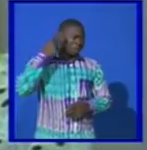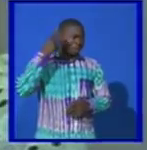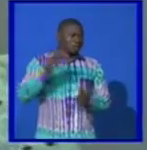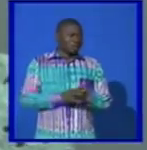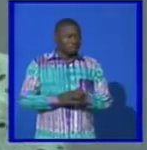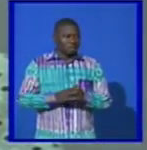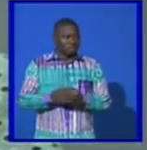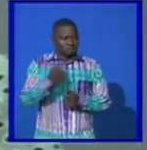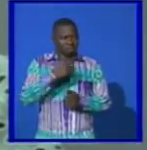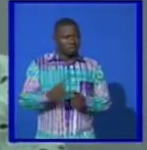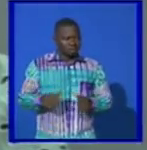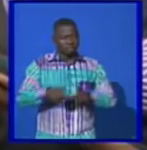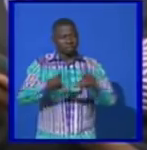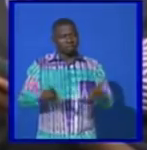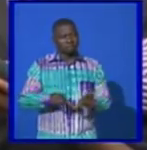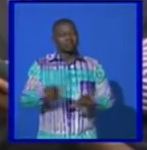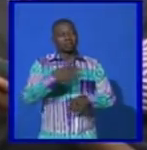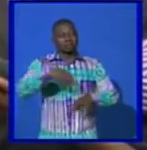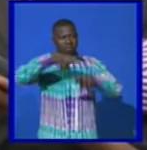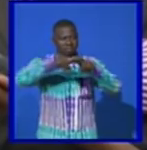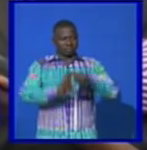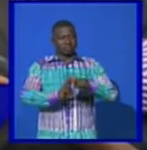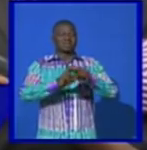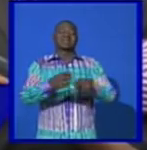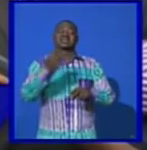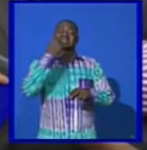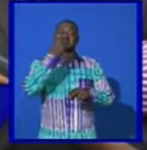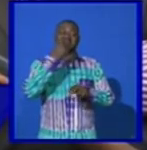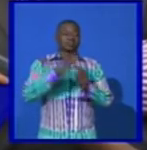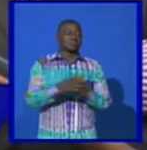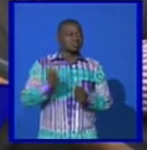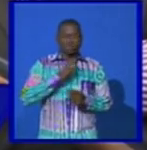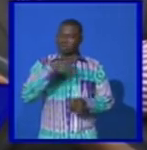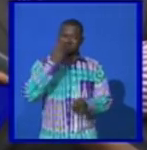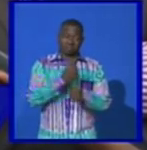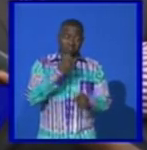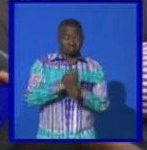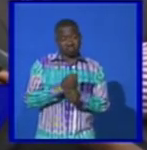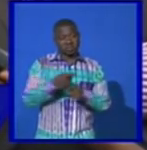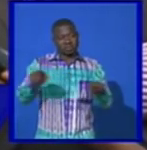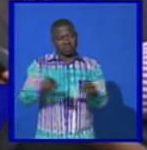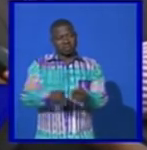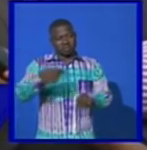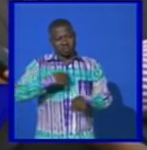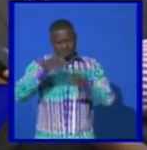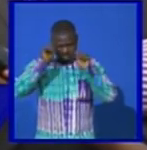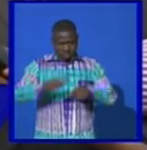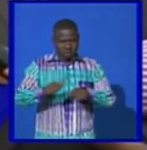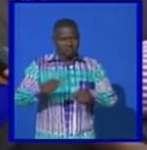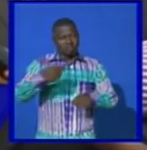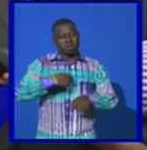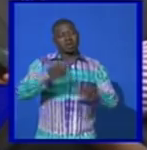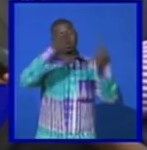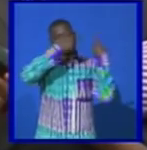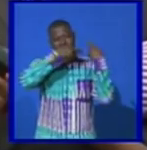pour compléter notre cabinet dentaire. Je m'investirai modestement en tant que leader d'opinion, en tant